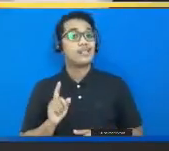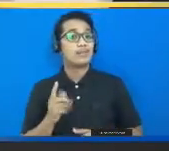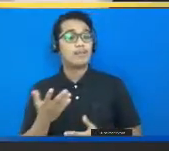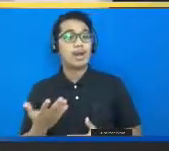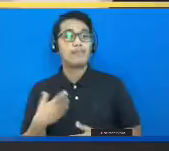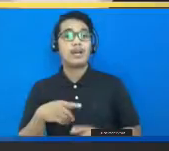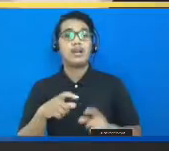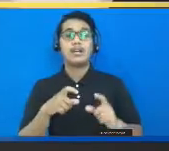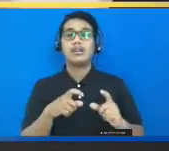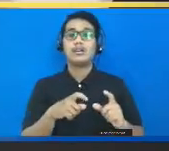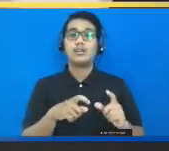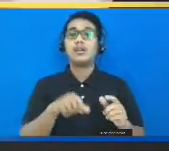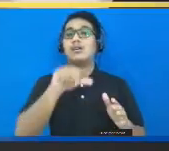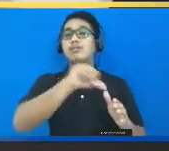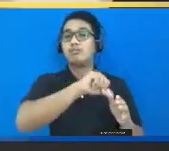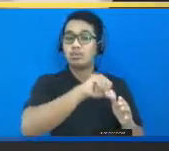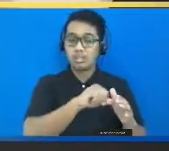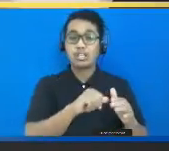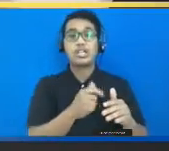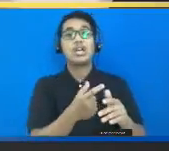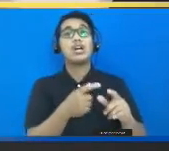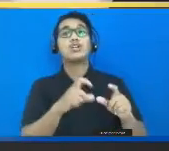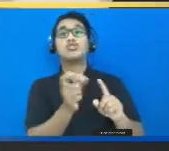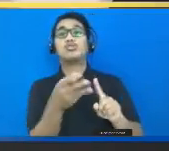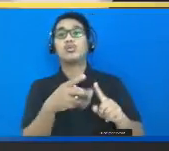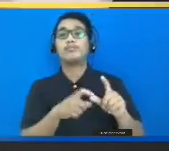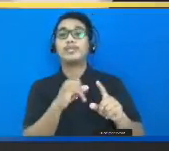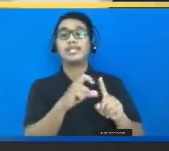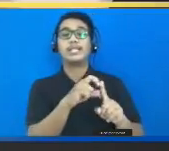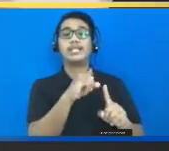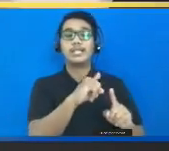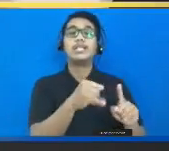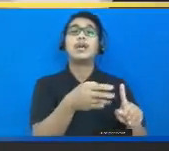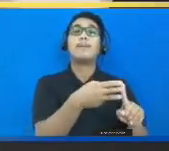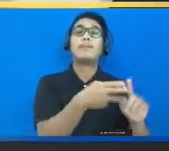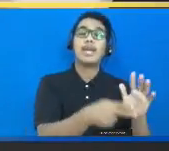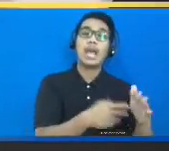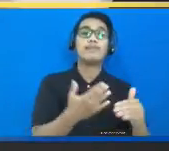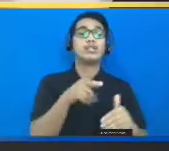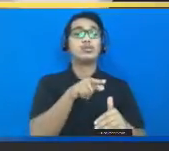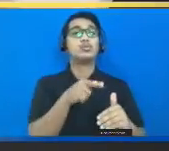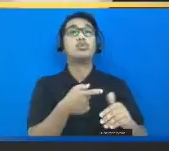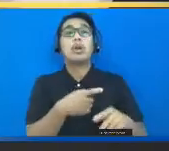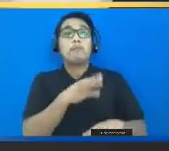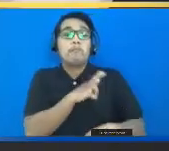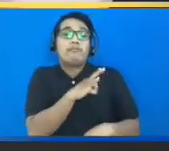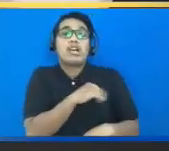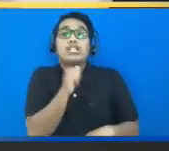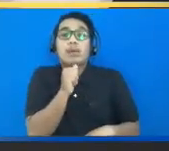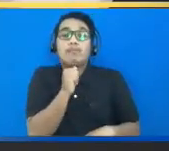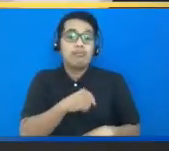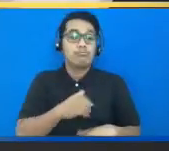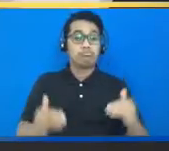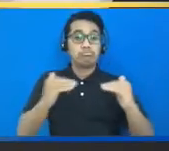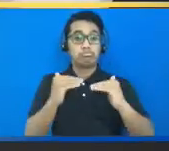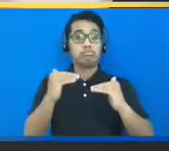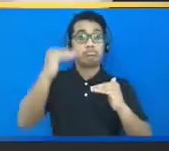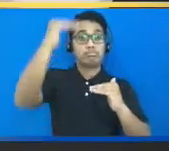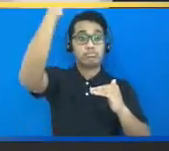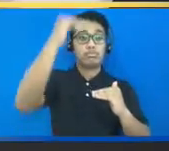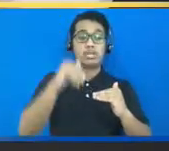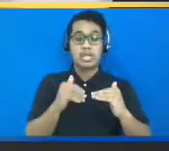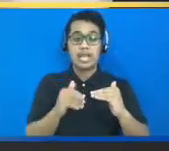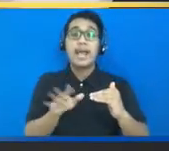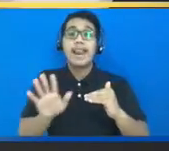subsidi BBM yang disematkan middle and upper class ya ini dicat uangnya kemudian digunakan untuk apa untuk membantu yang miskin yang